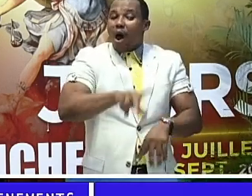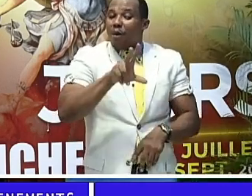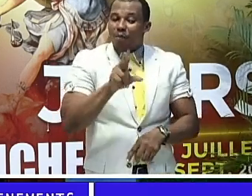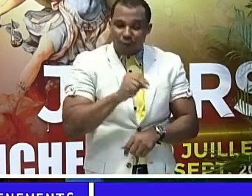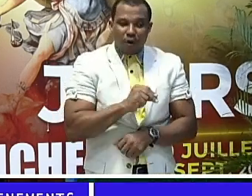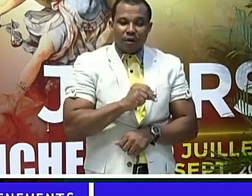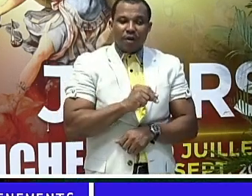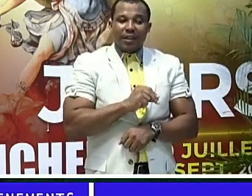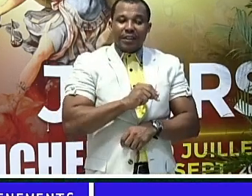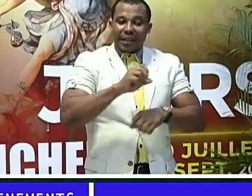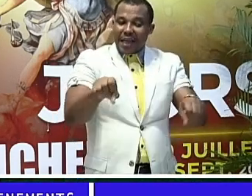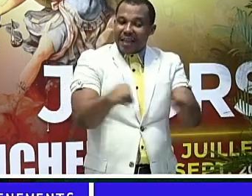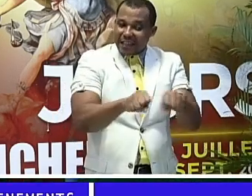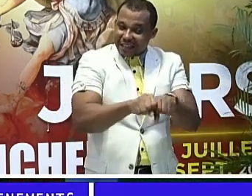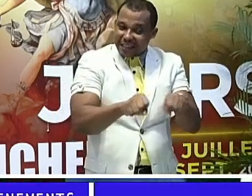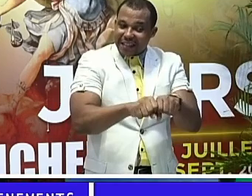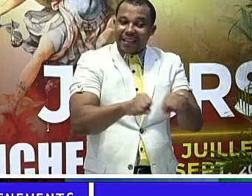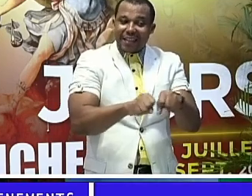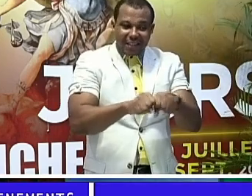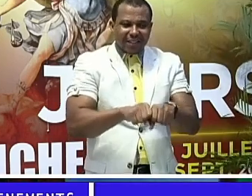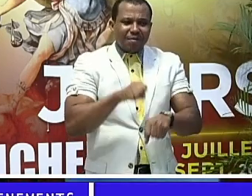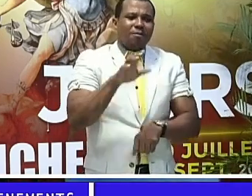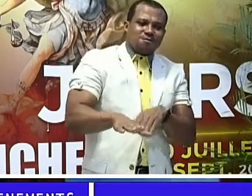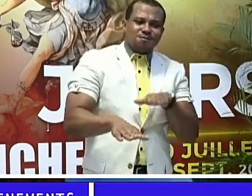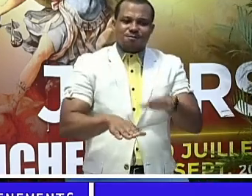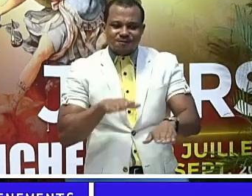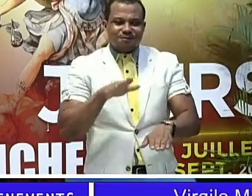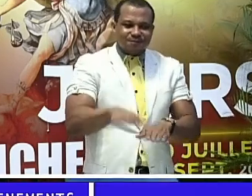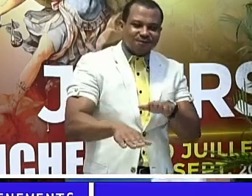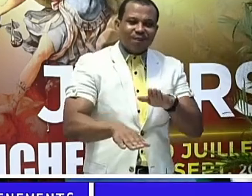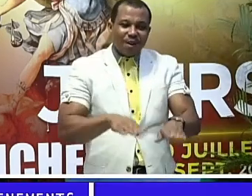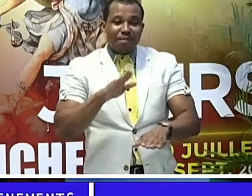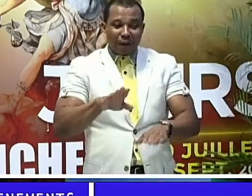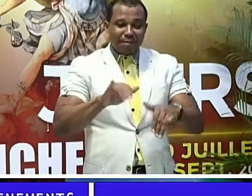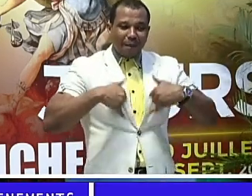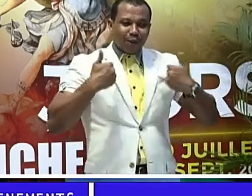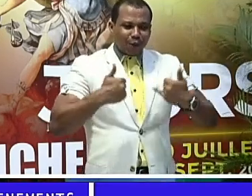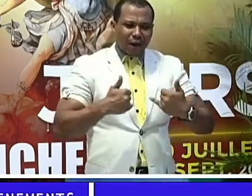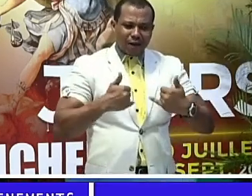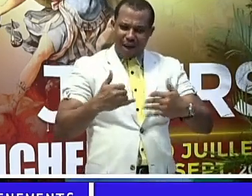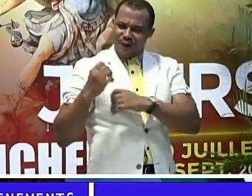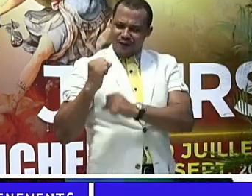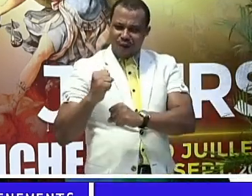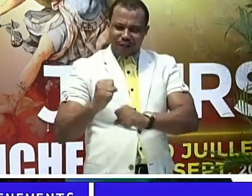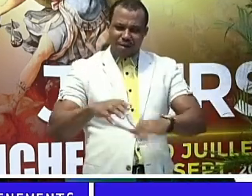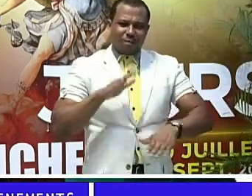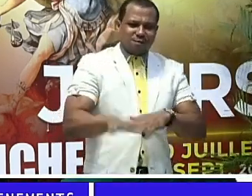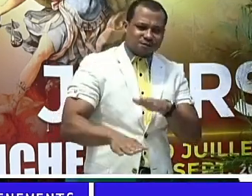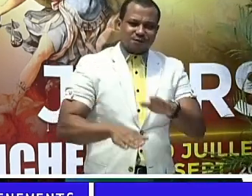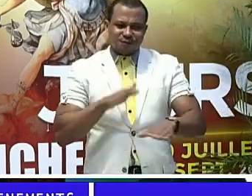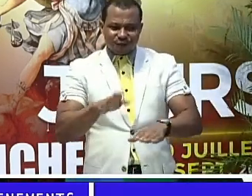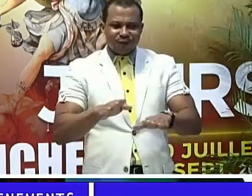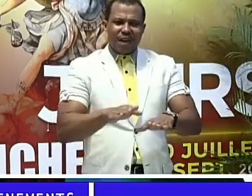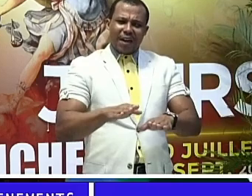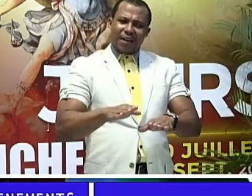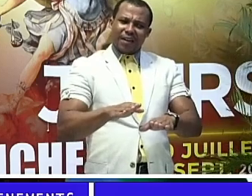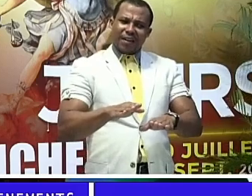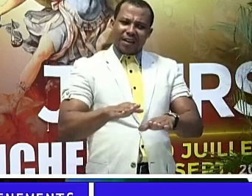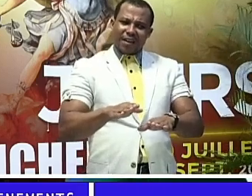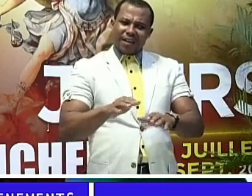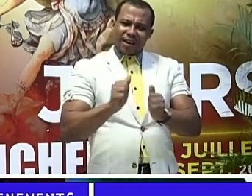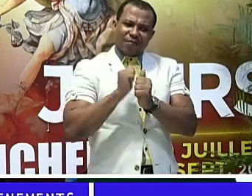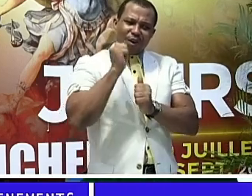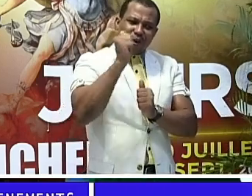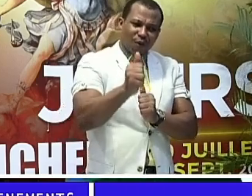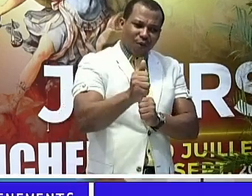Même comme si moi me saute là, m'a marcher monter, qu'elle me contente oh, avant de jeune toujours. Elle me rive non rien monde toujours.